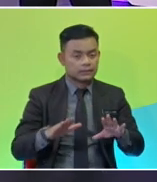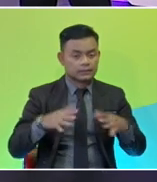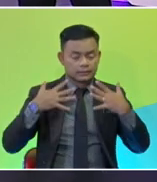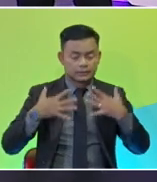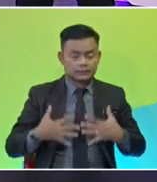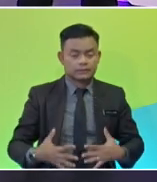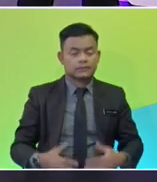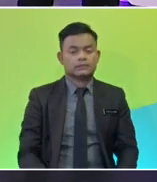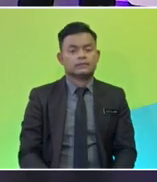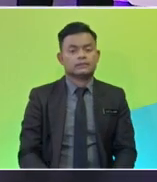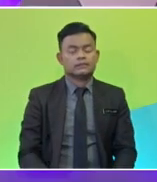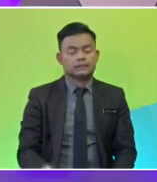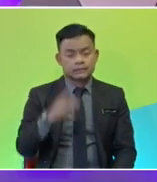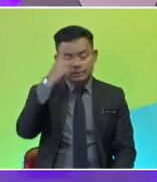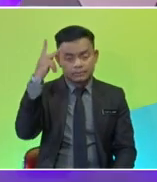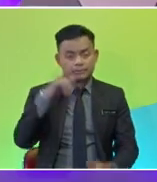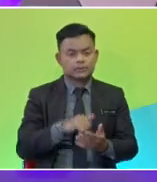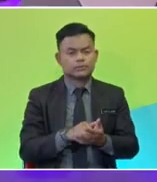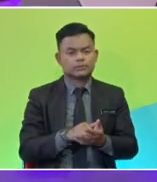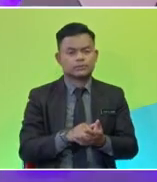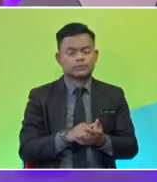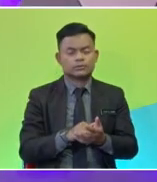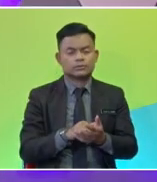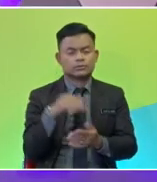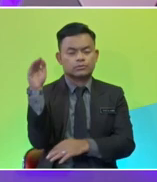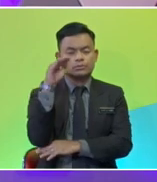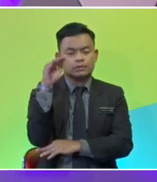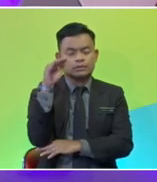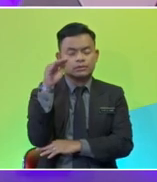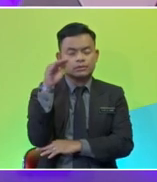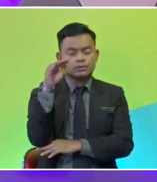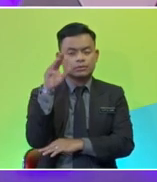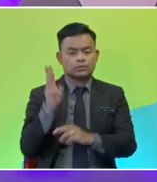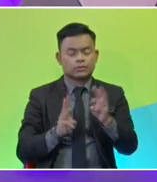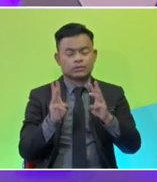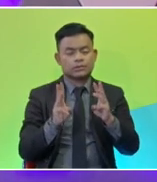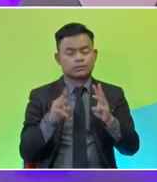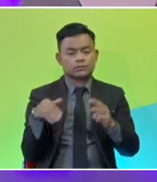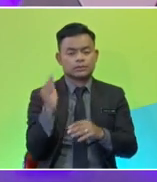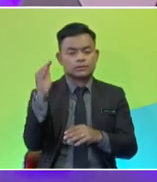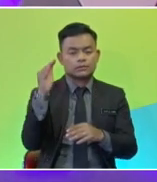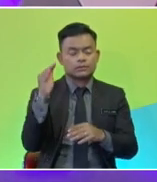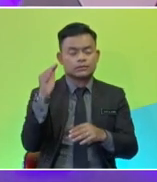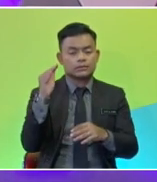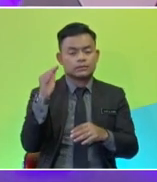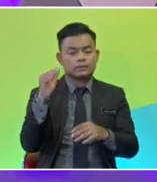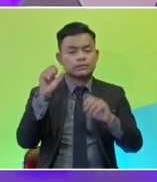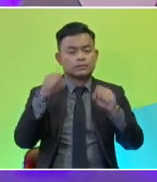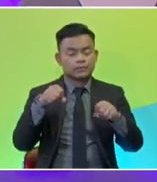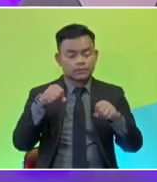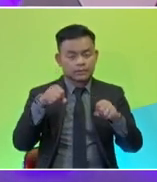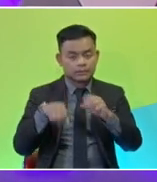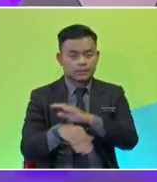batu ular Walaupun dia menyusut menyusut tapi dia masih lagi boleh naikkan badan ke atas